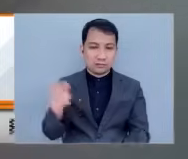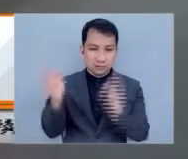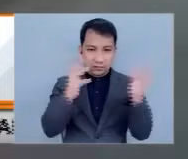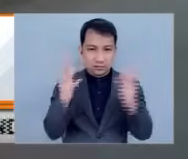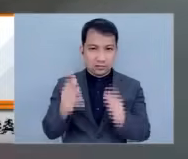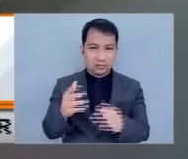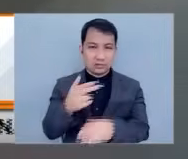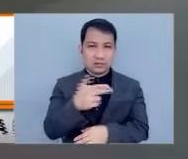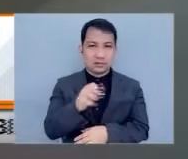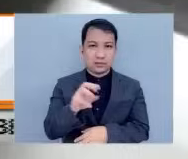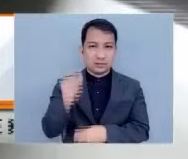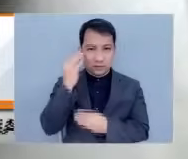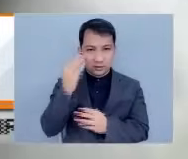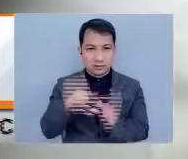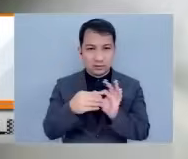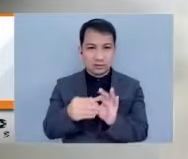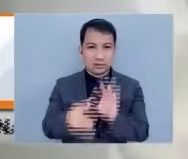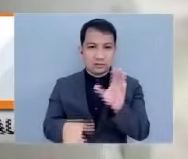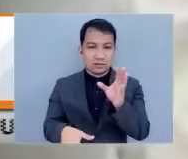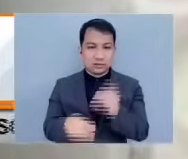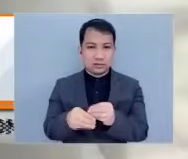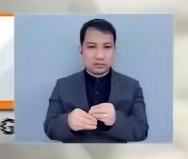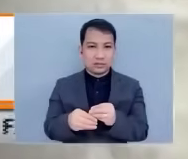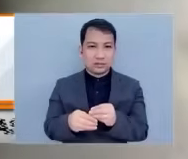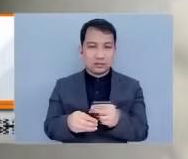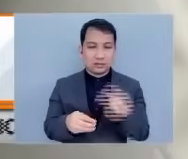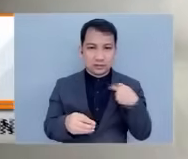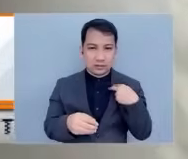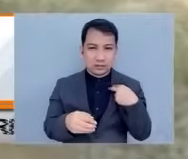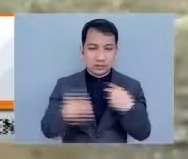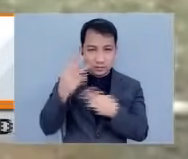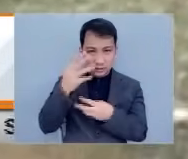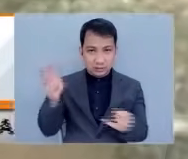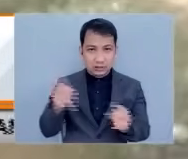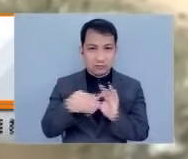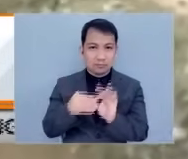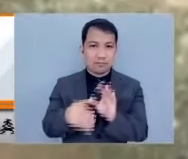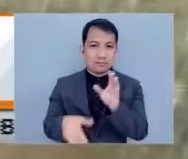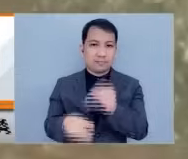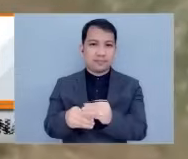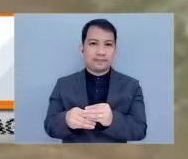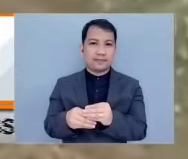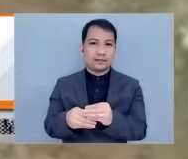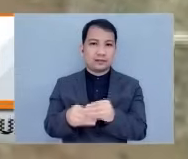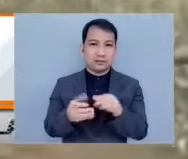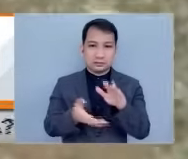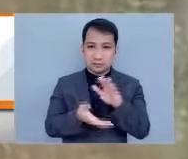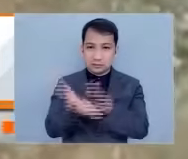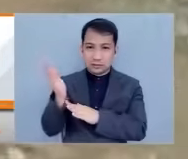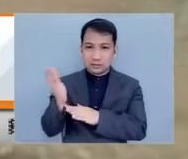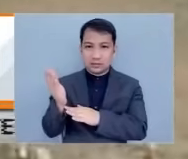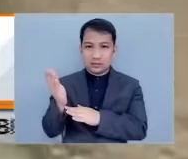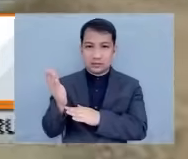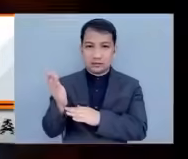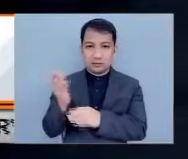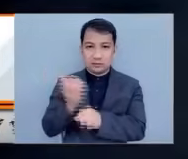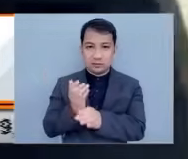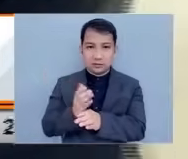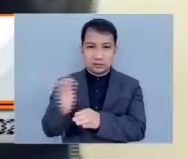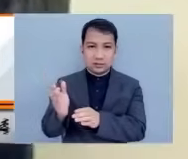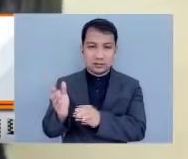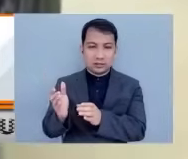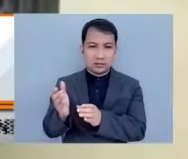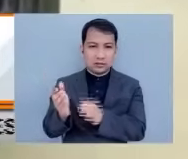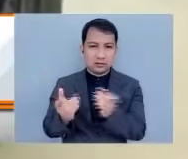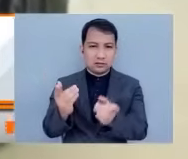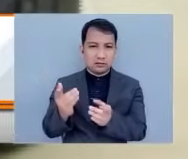Sa takot na matrap, binasag na ang salamin ng isang sasakyan, mailabas lang ang mga dalang maleta ng isang motorista. Agad